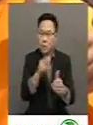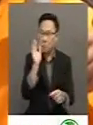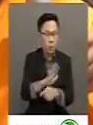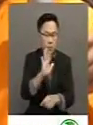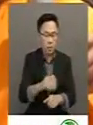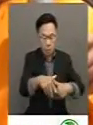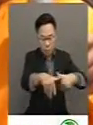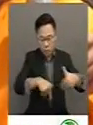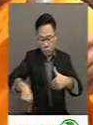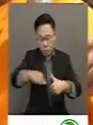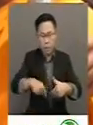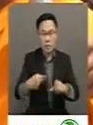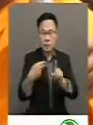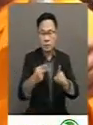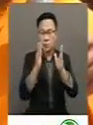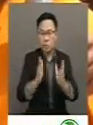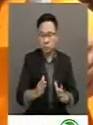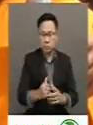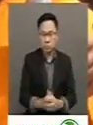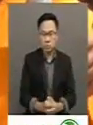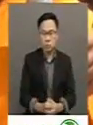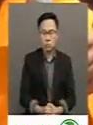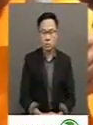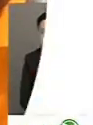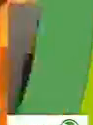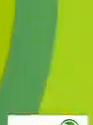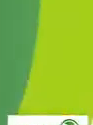พียงพอกับการบริโภคและการฉันค่ะ